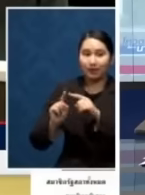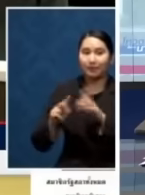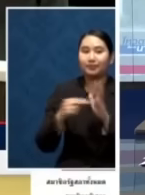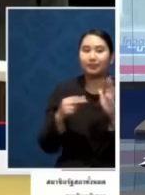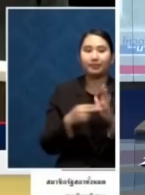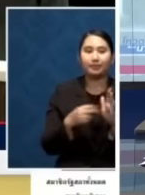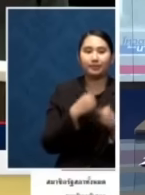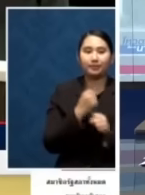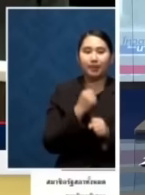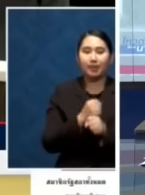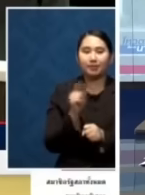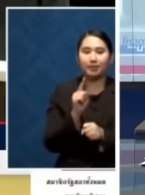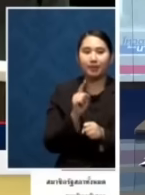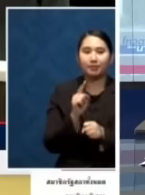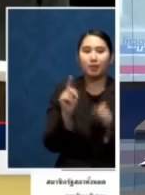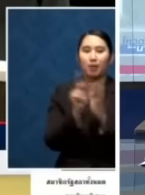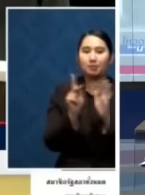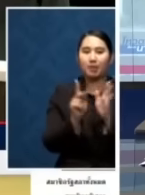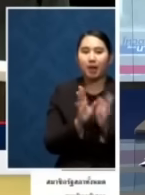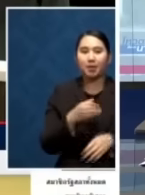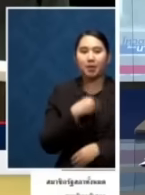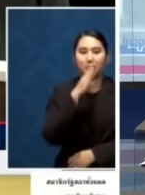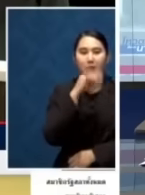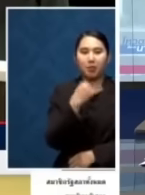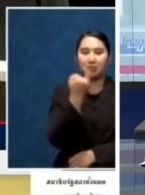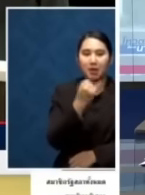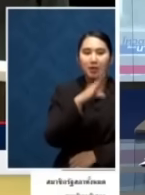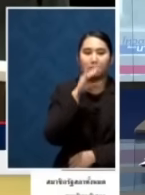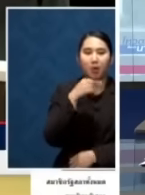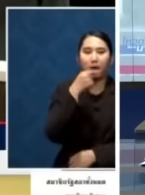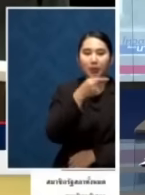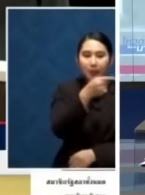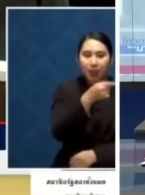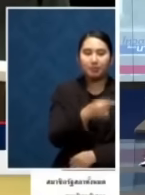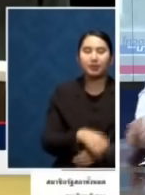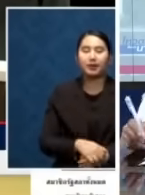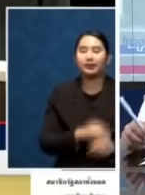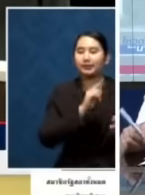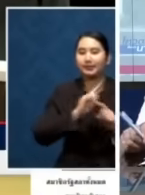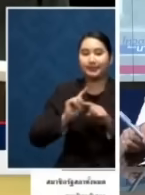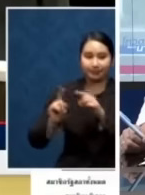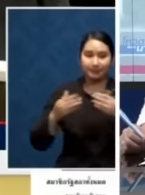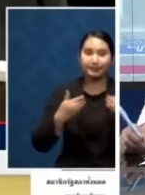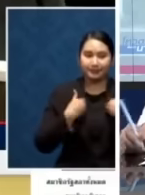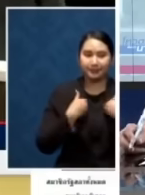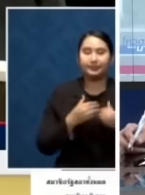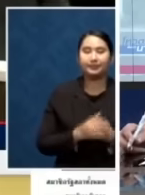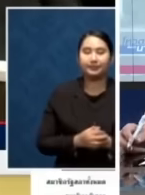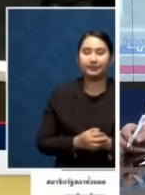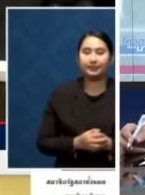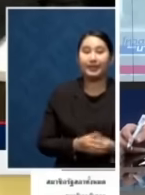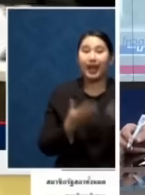ลับไปเรื่องของคุณสมบัตินะ98วงเล็บ3คืออันเนี้ยหลักๆวันนี้ถ้าเราจะเห็นนะครับท่านผู้ชมครับแล้วก็คงจะคอนติเนียกันไปทั้งวันก็